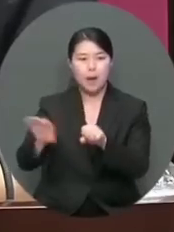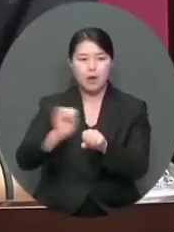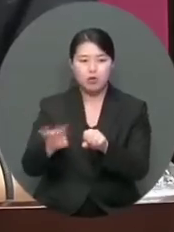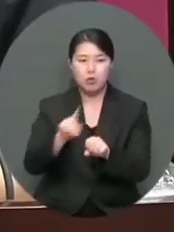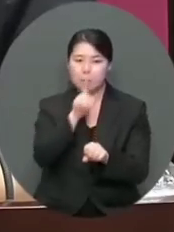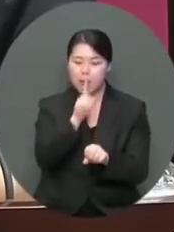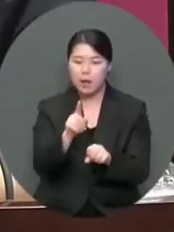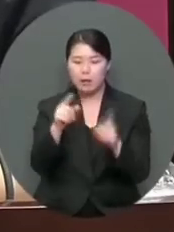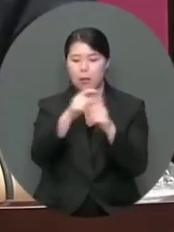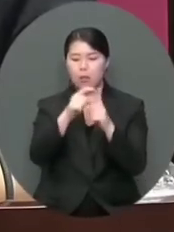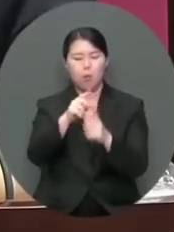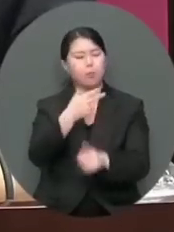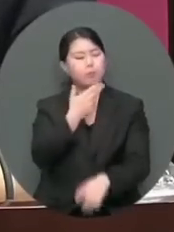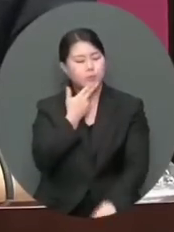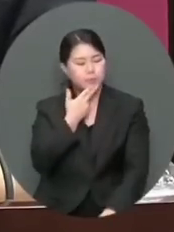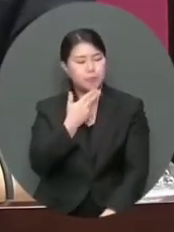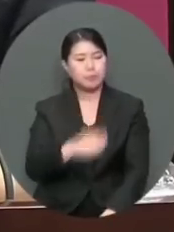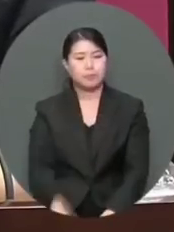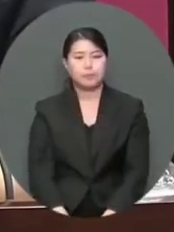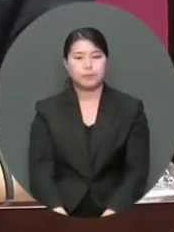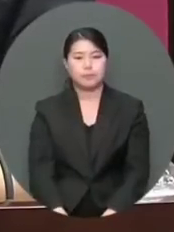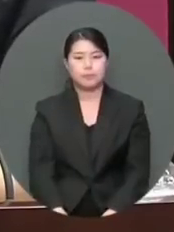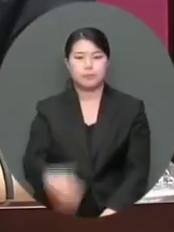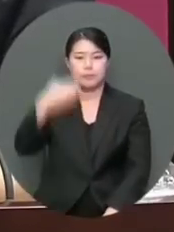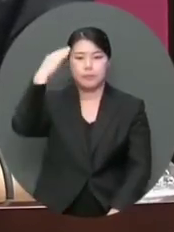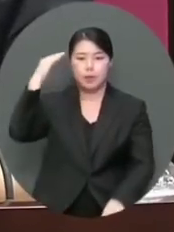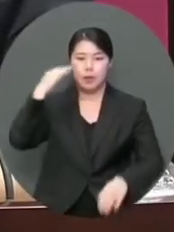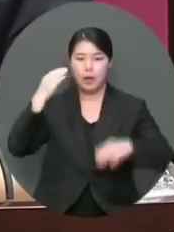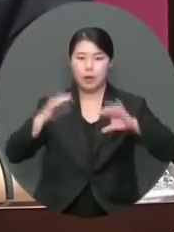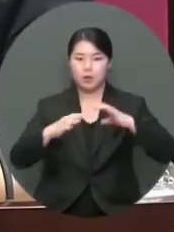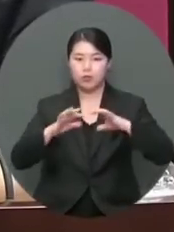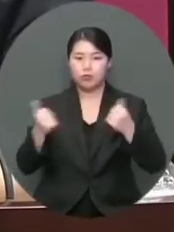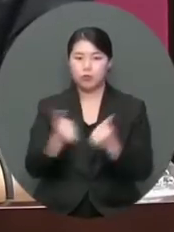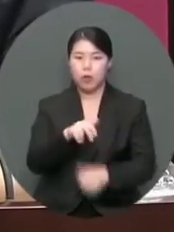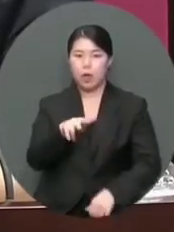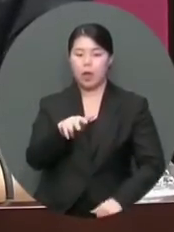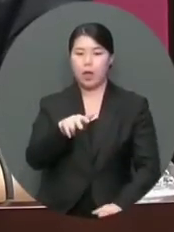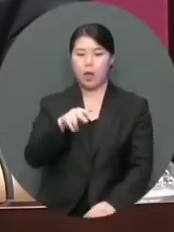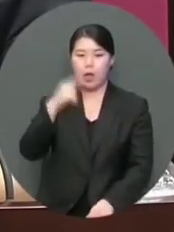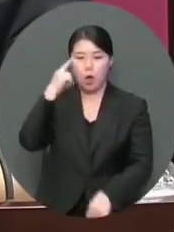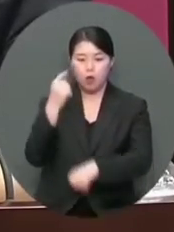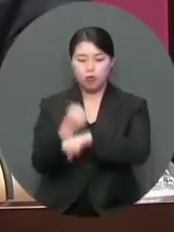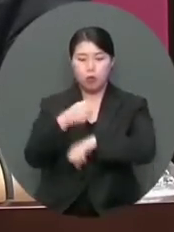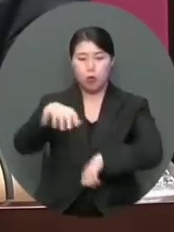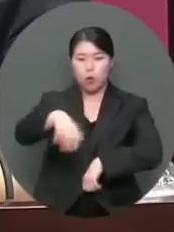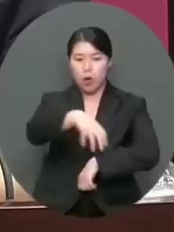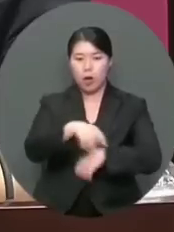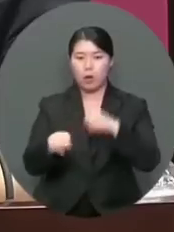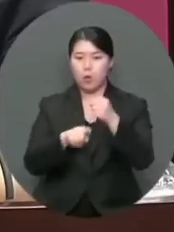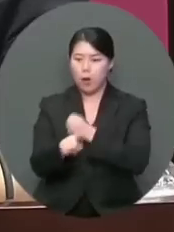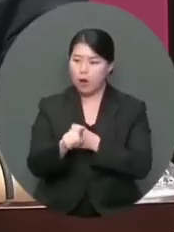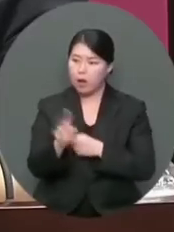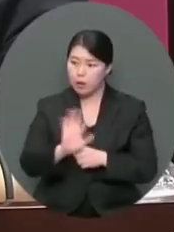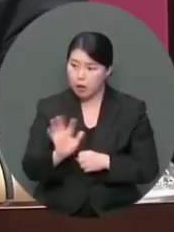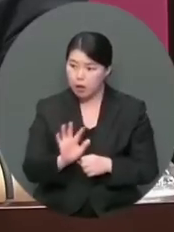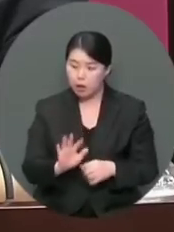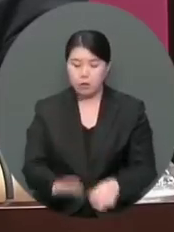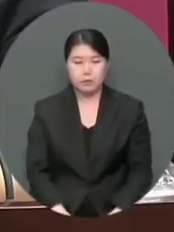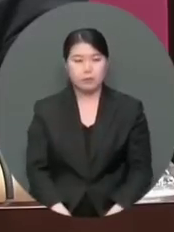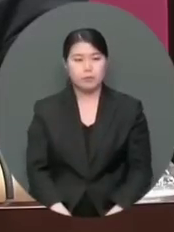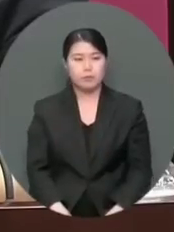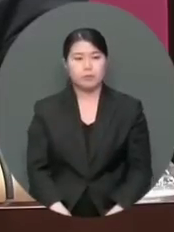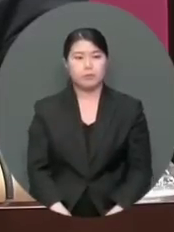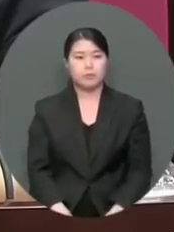표현이 없습니다. 그러니까 의원님이 지금 선동하시는 것처럼 오염수 방류하면 안